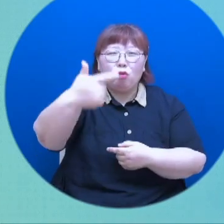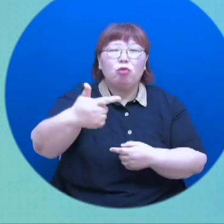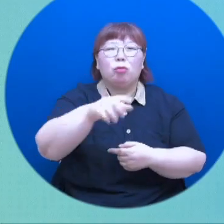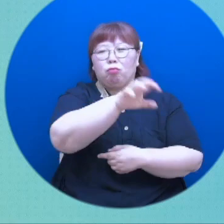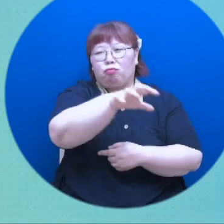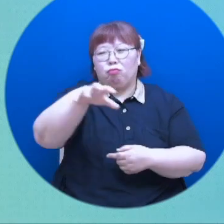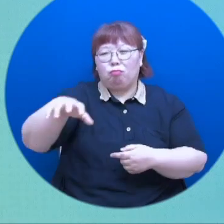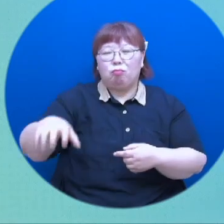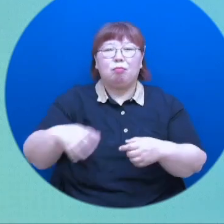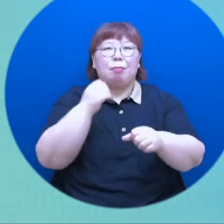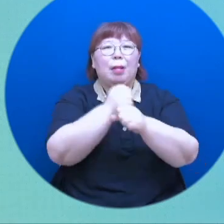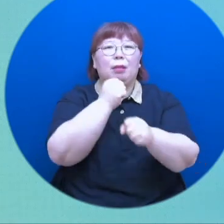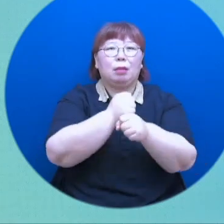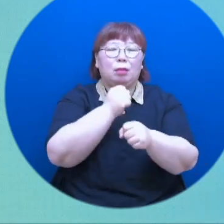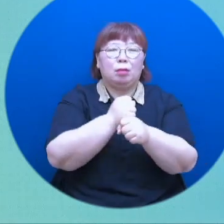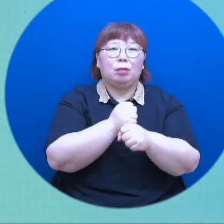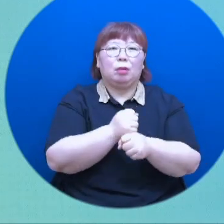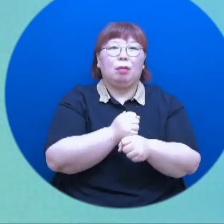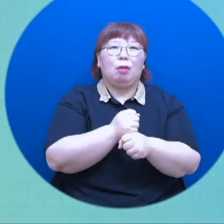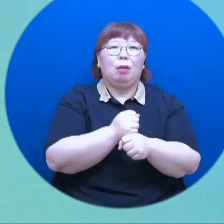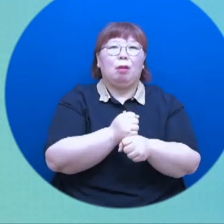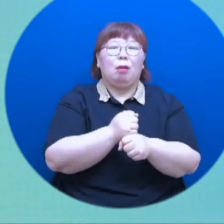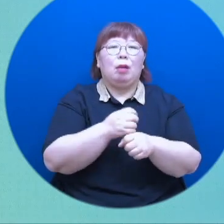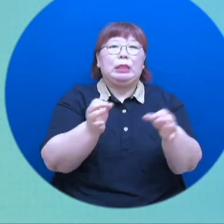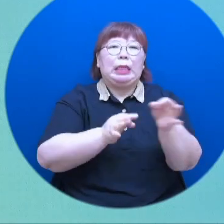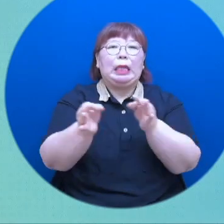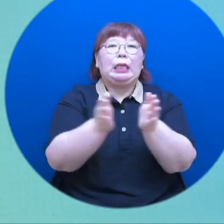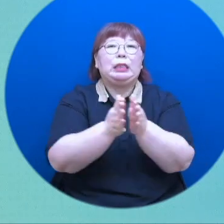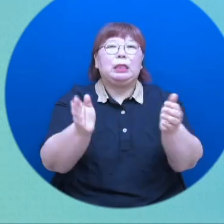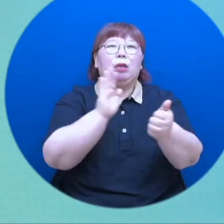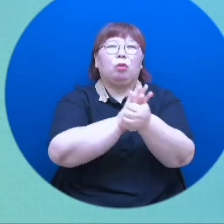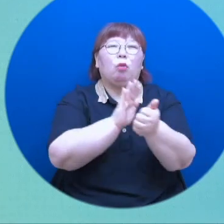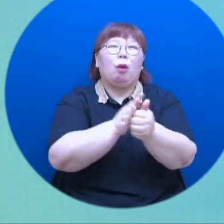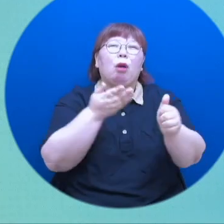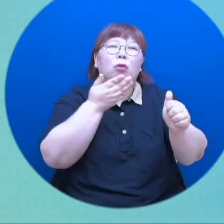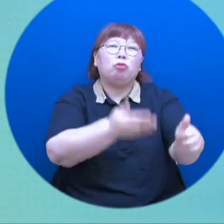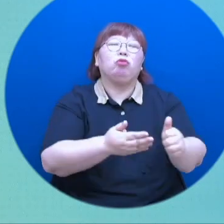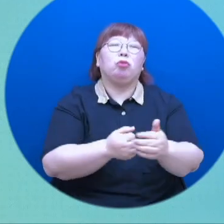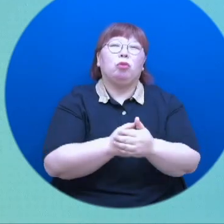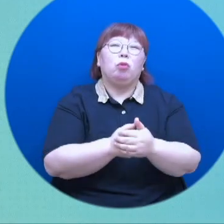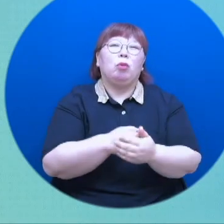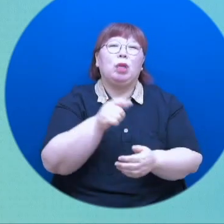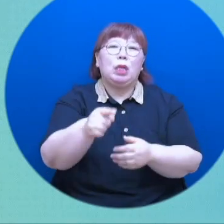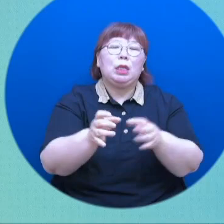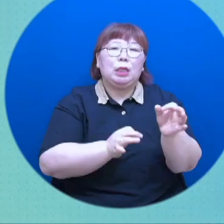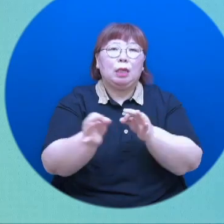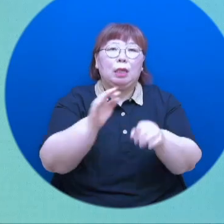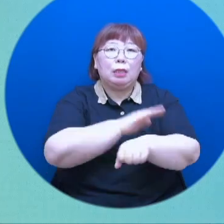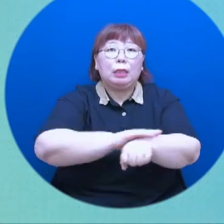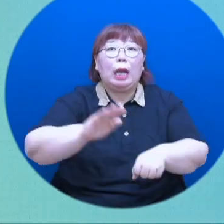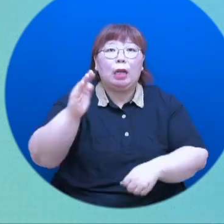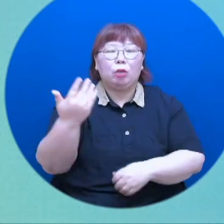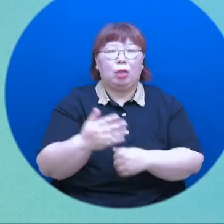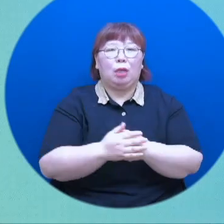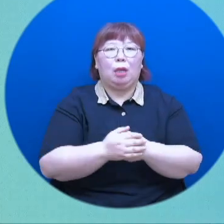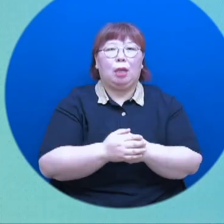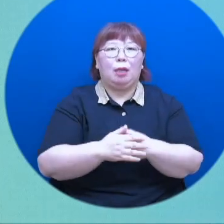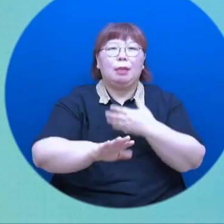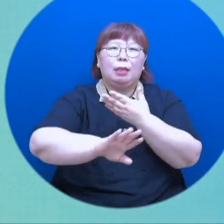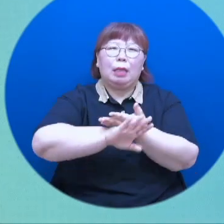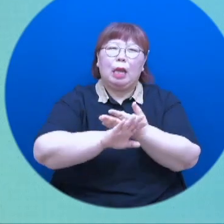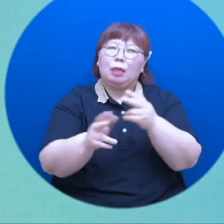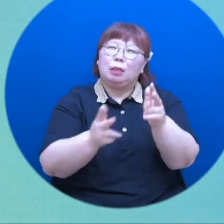만들어주고요. 그리고 승승장구 하는데 너무 이 장사가 잘 되다 보니까 다른